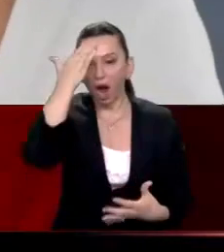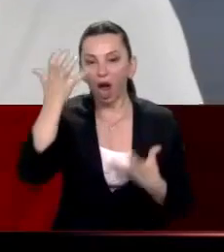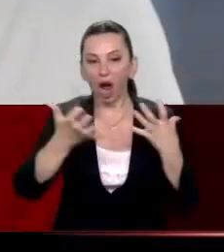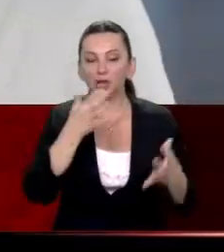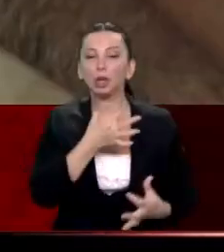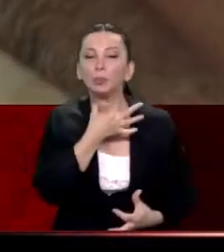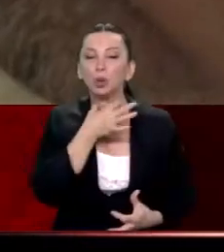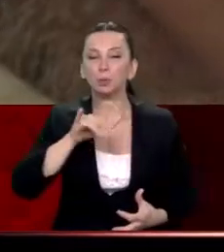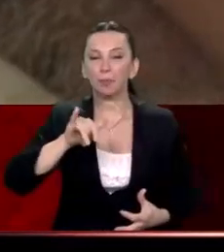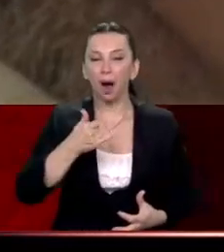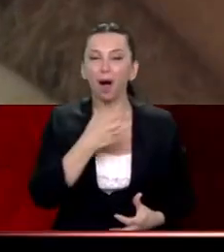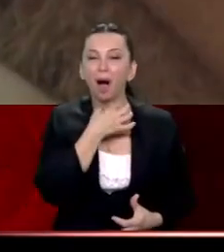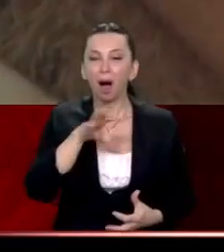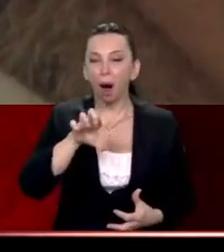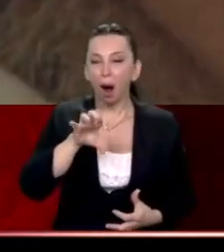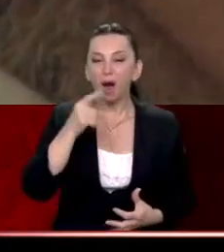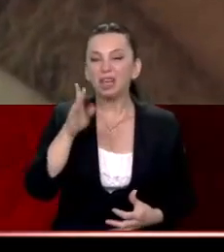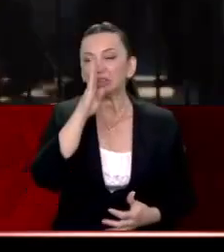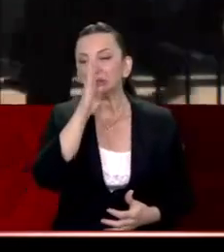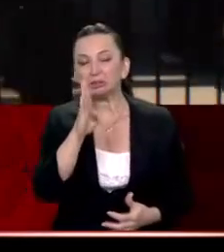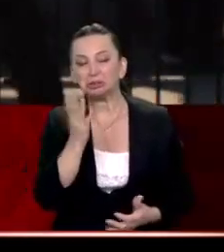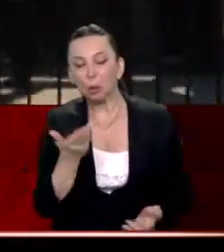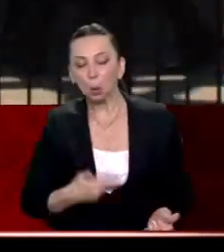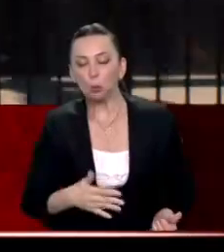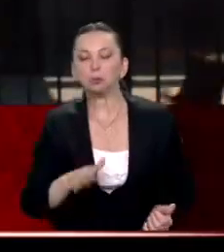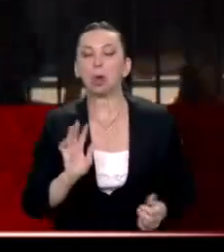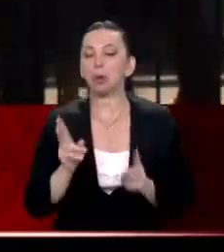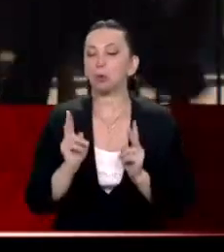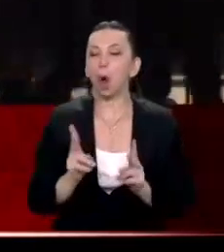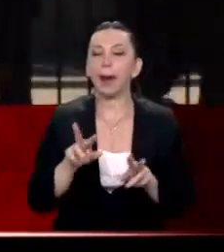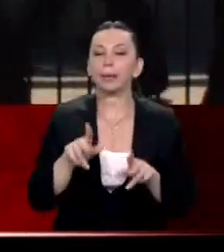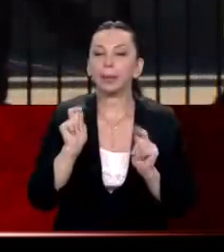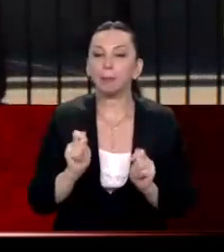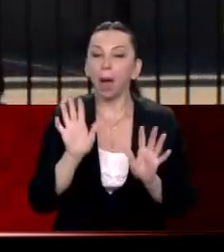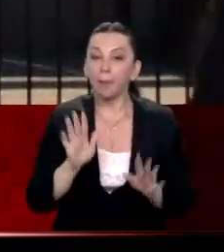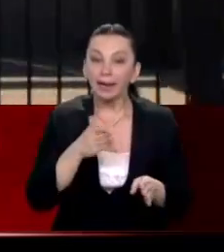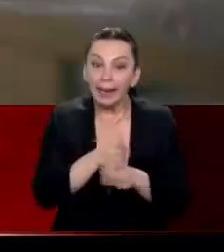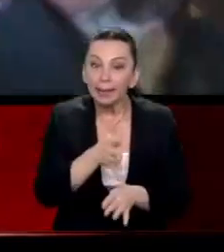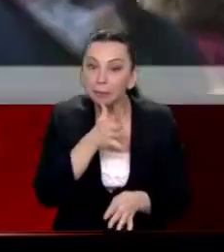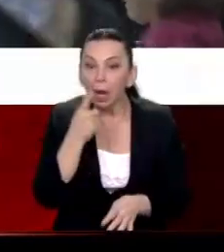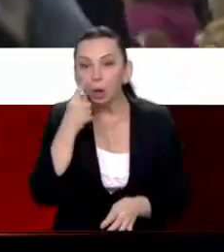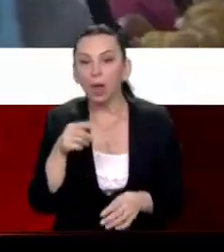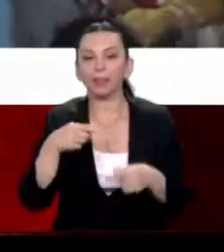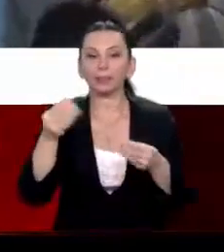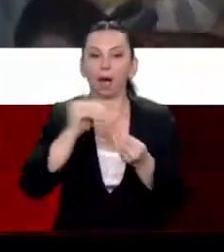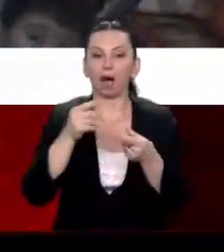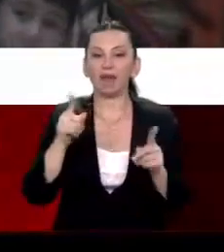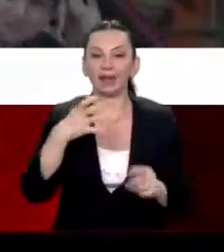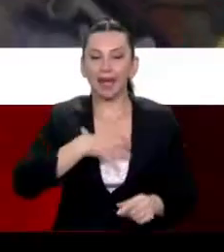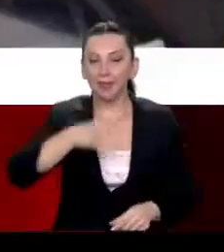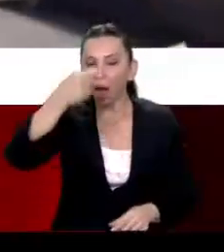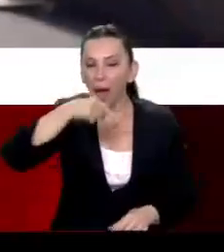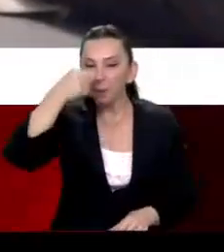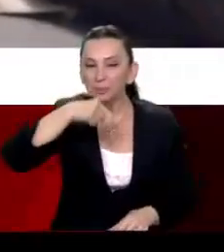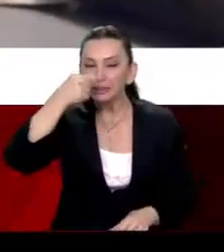aayan semptomları ciddiye almayıp normal hayatına devam ediyor ama gerçek bilinenden çok daha farklı kendini grip